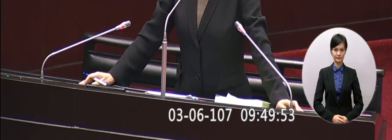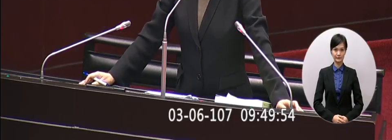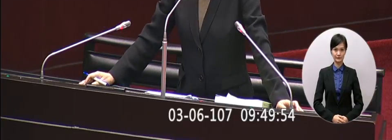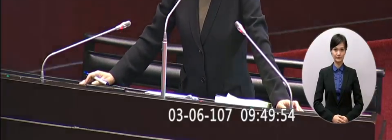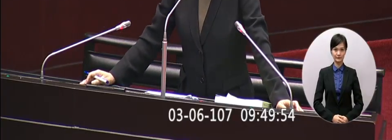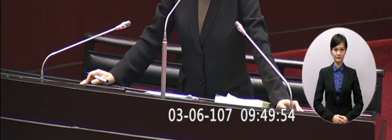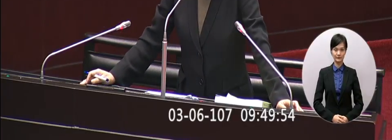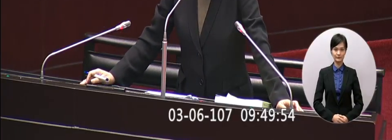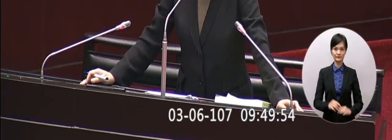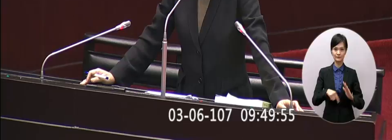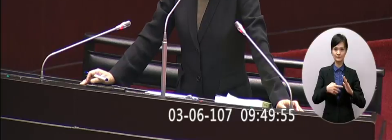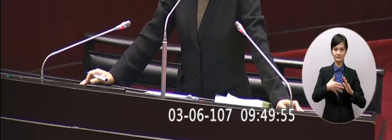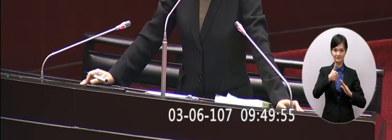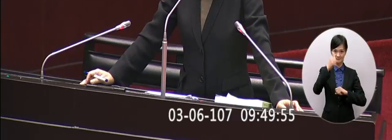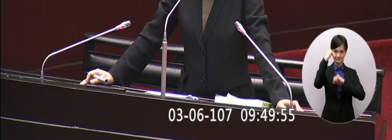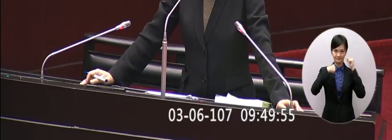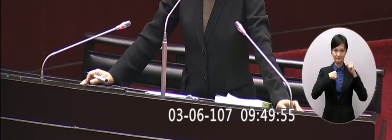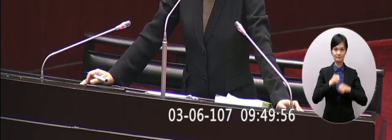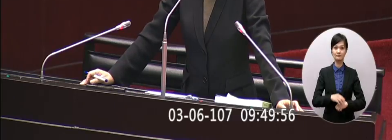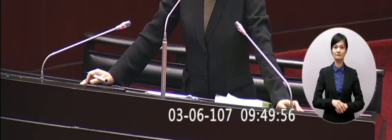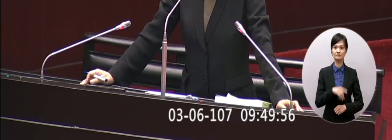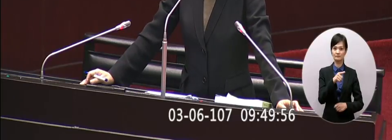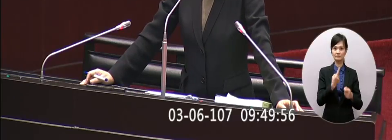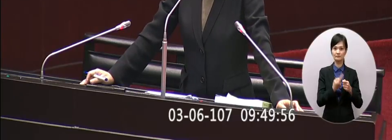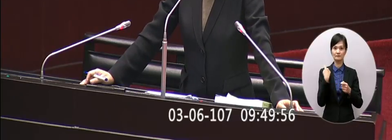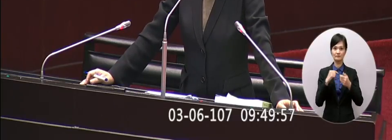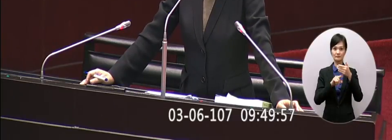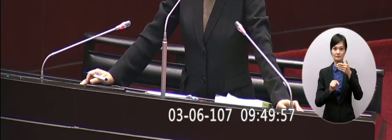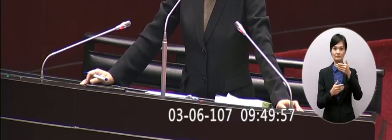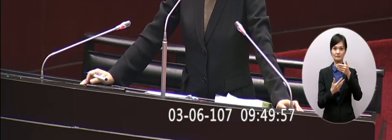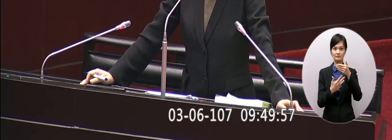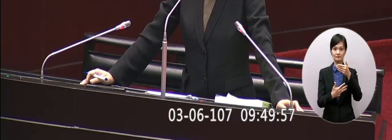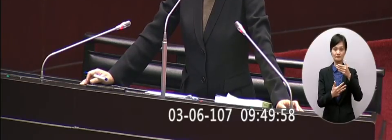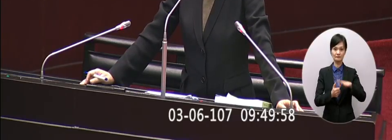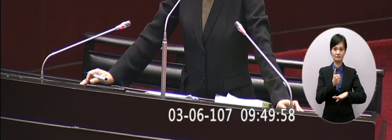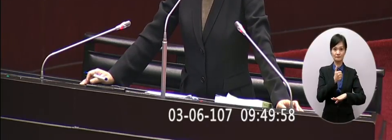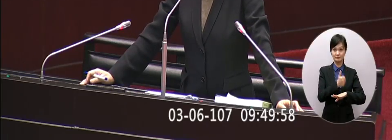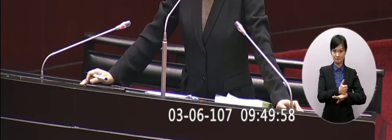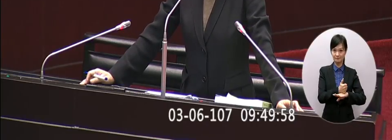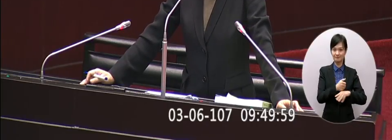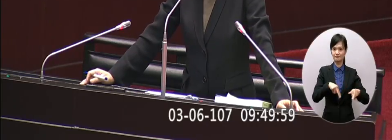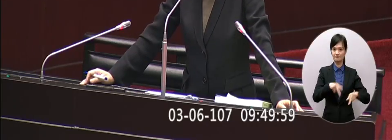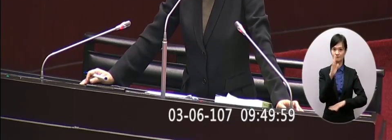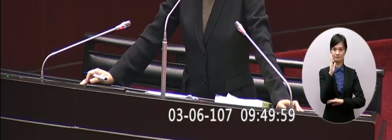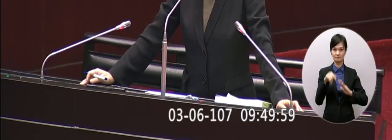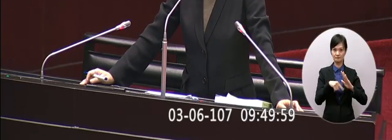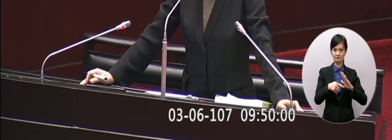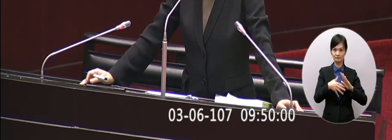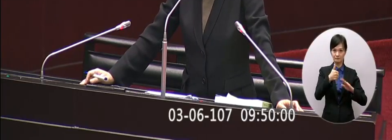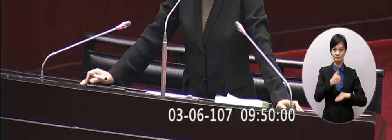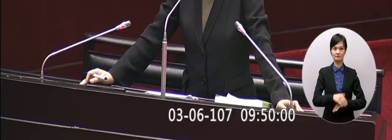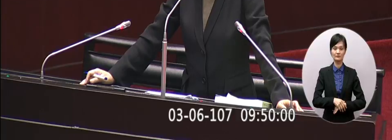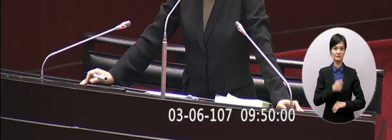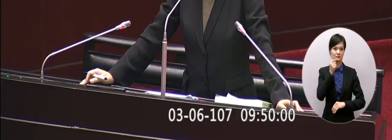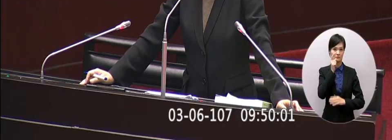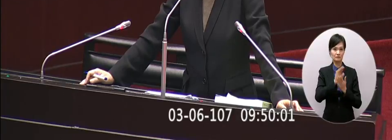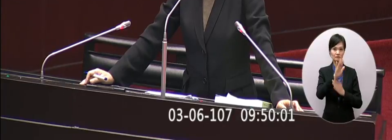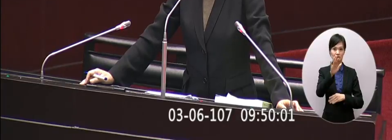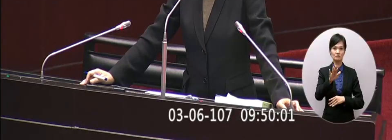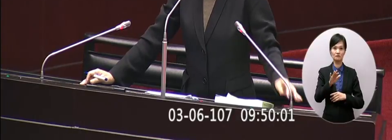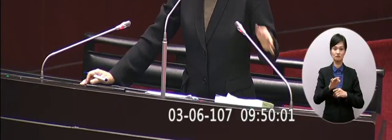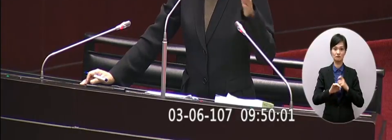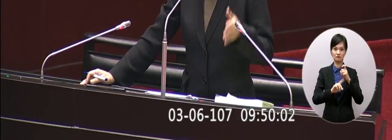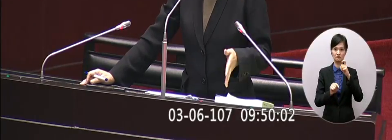高经纬，您早。 院长早，您是在去年的9月8号上任行政院长的，一个多月后的